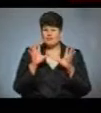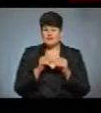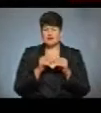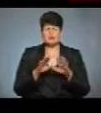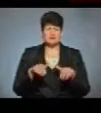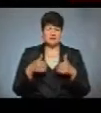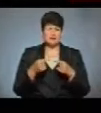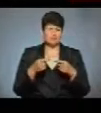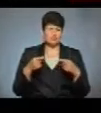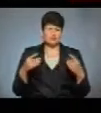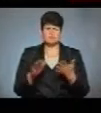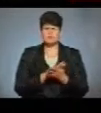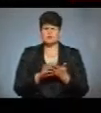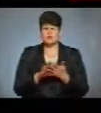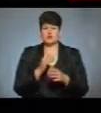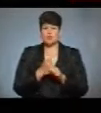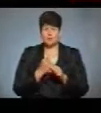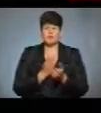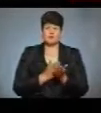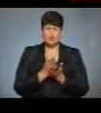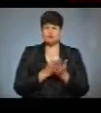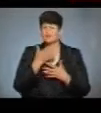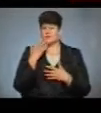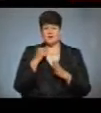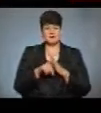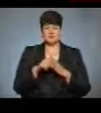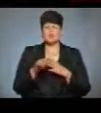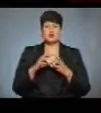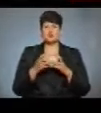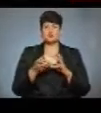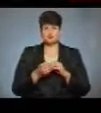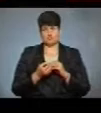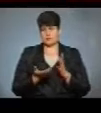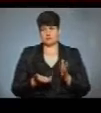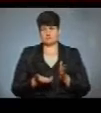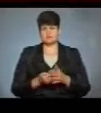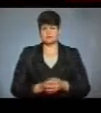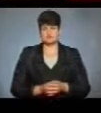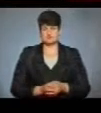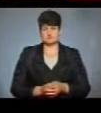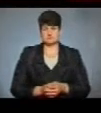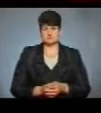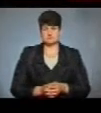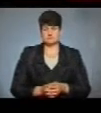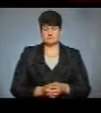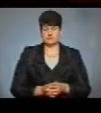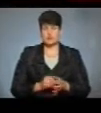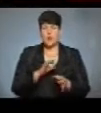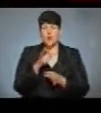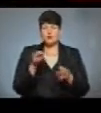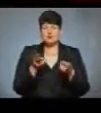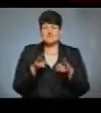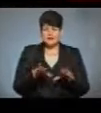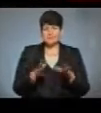будь-яких безкоштовних товарів, робіт, послуг. Немає значення від суми в даному разі. Останки, які знайшли під